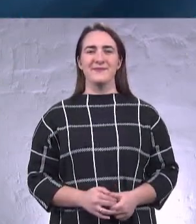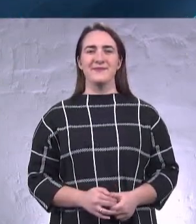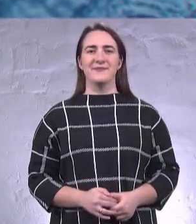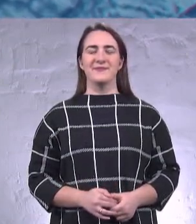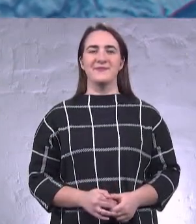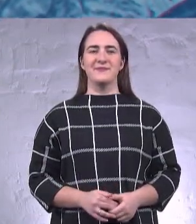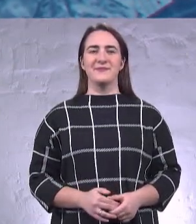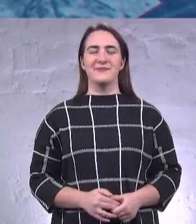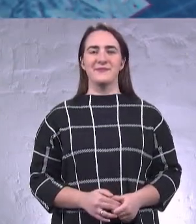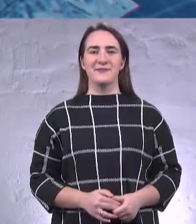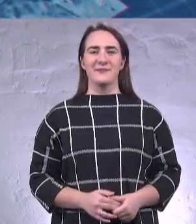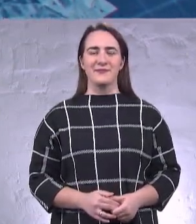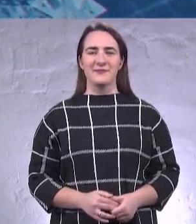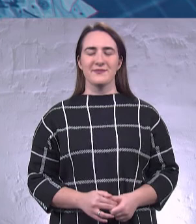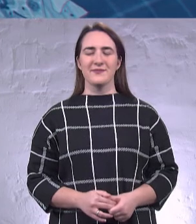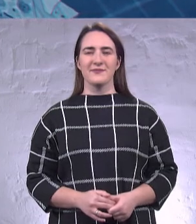Музика